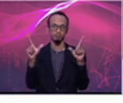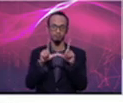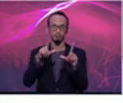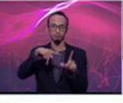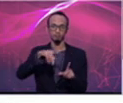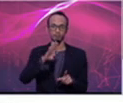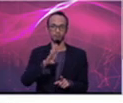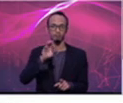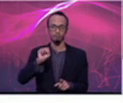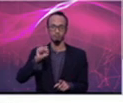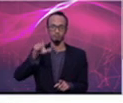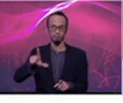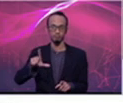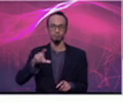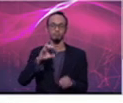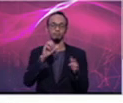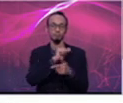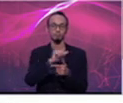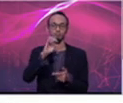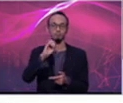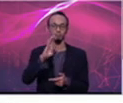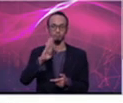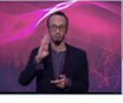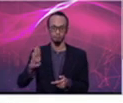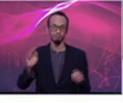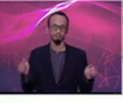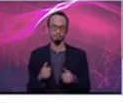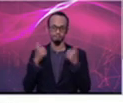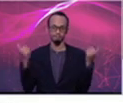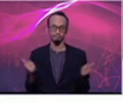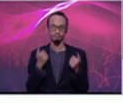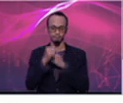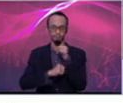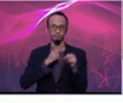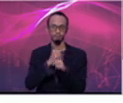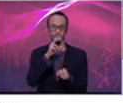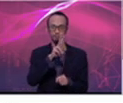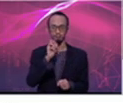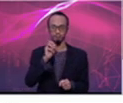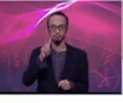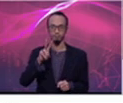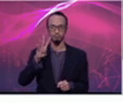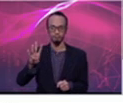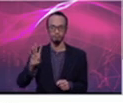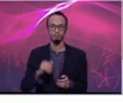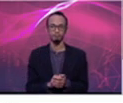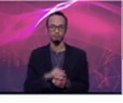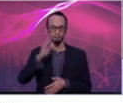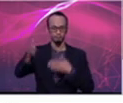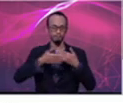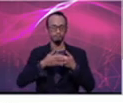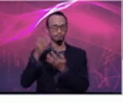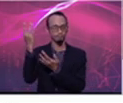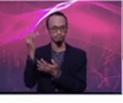pelepasan orang b berlesen atau OBB Sempena hari raya aidilfitri 2024 Ihsan Madani kepulangan Yang